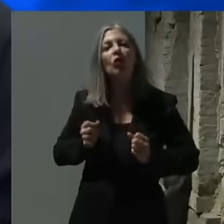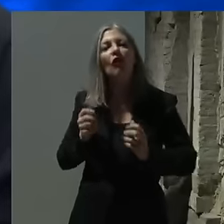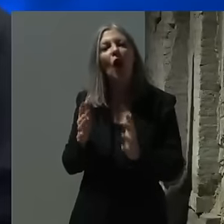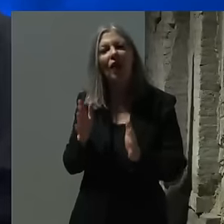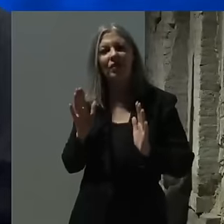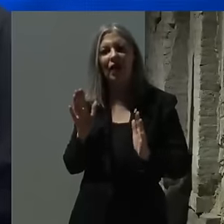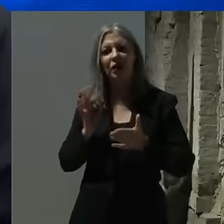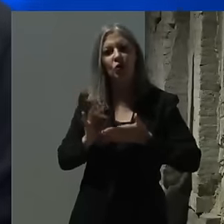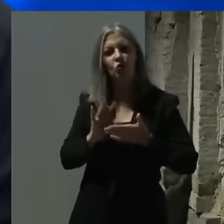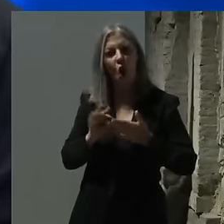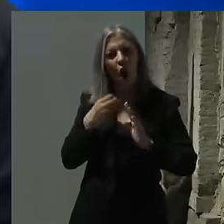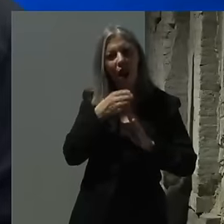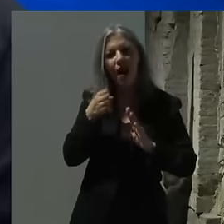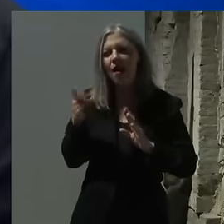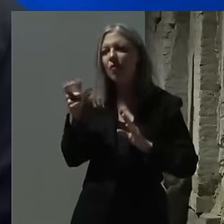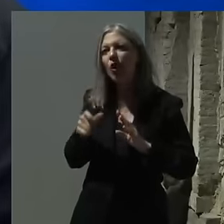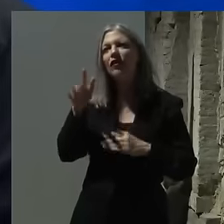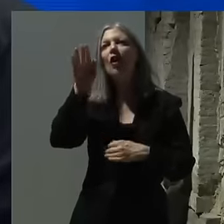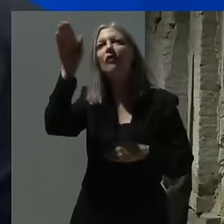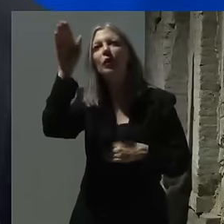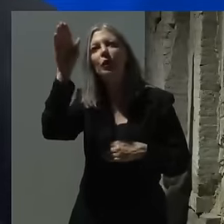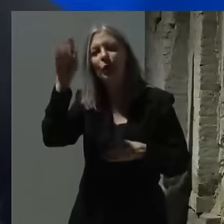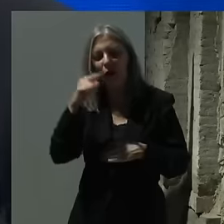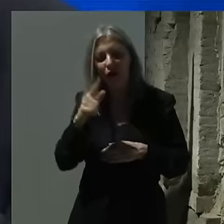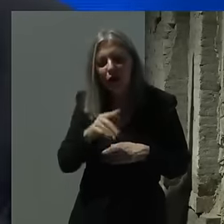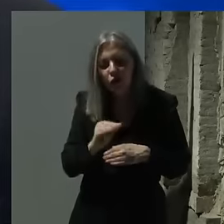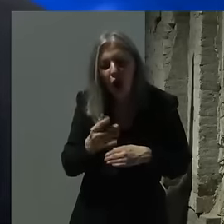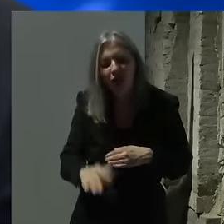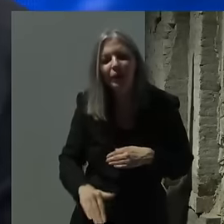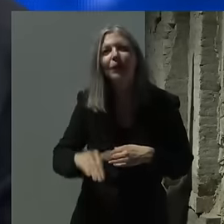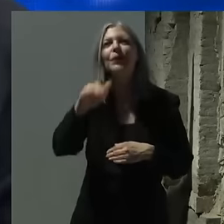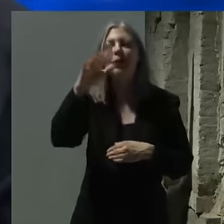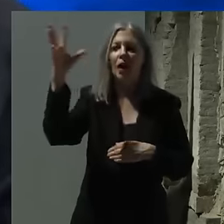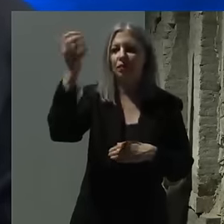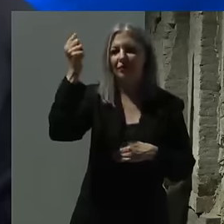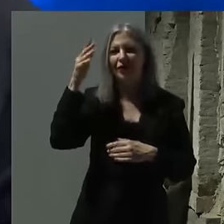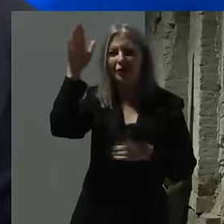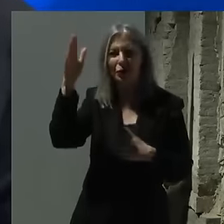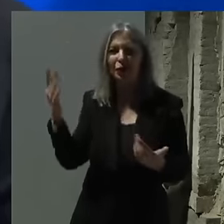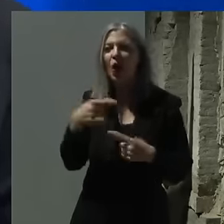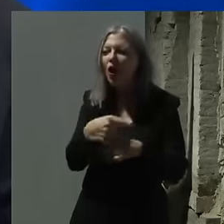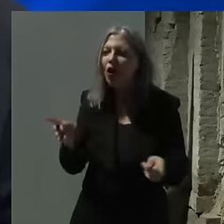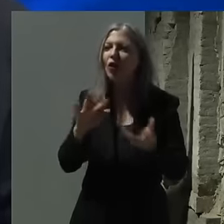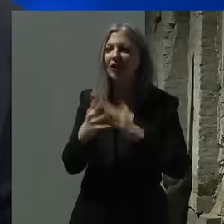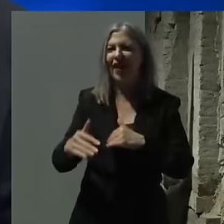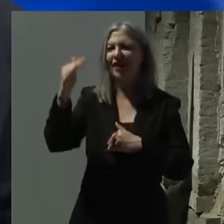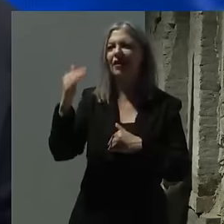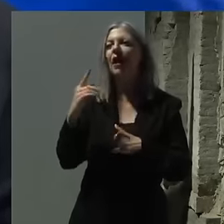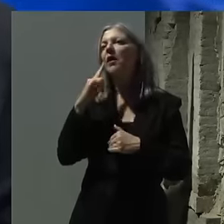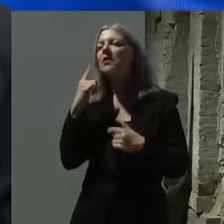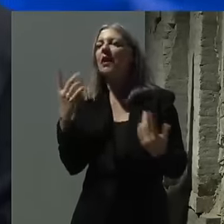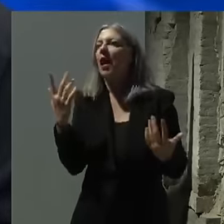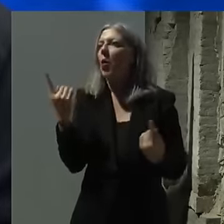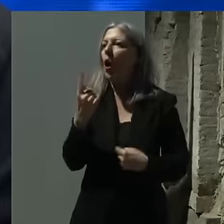il futuro è dei giovani, sono loro il nostro futuro, e devono cercare di, se qualcuno diventa avvocato,